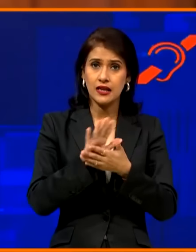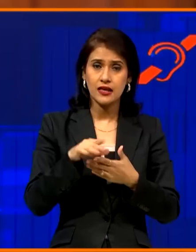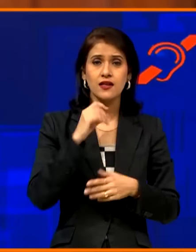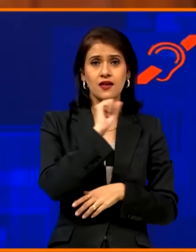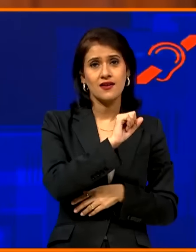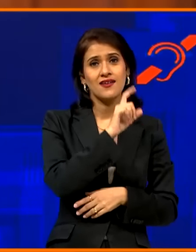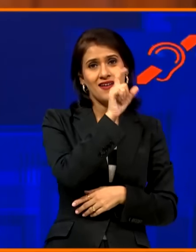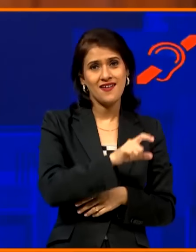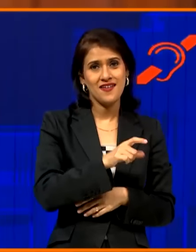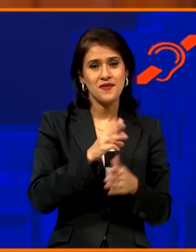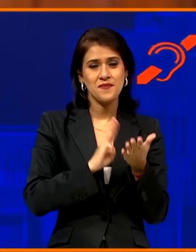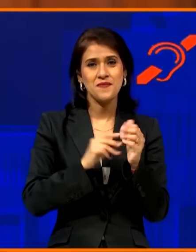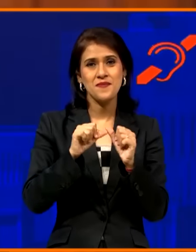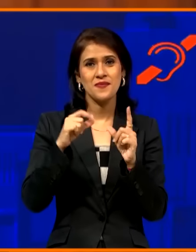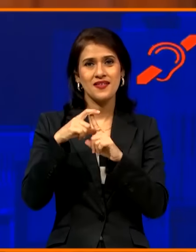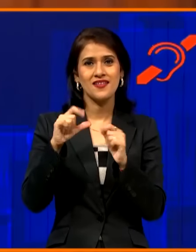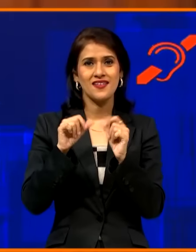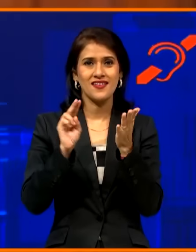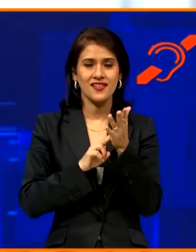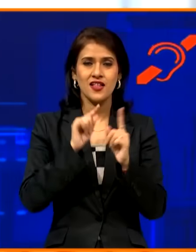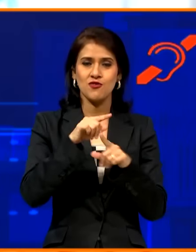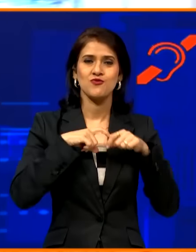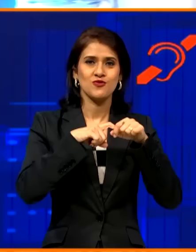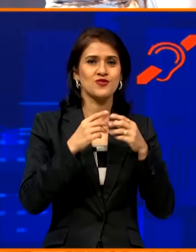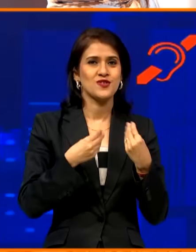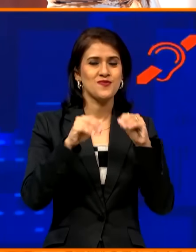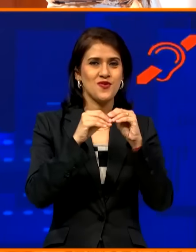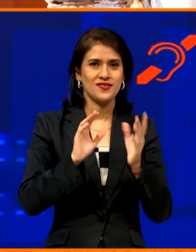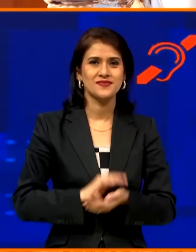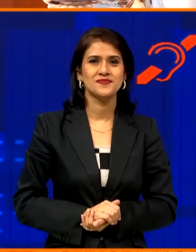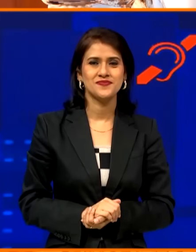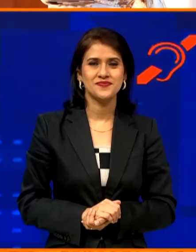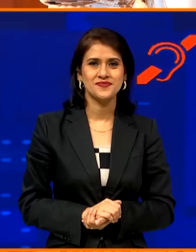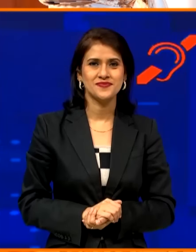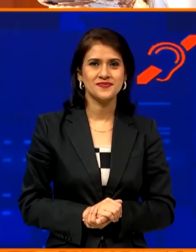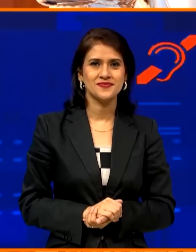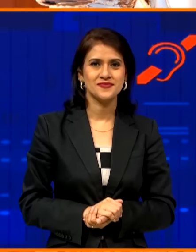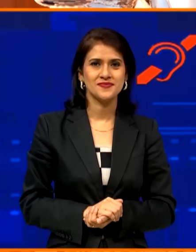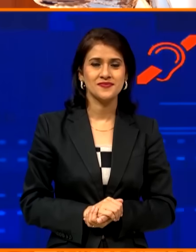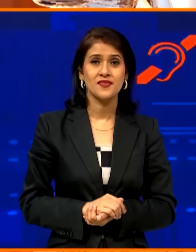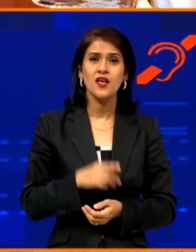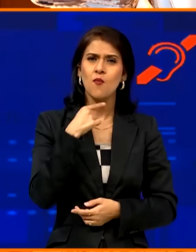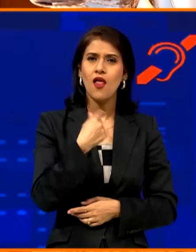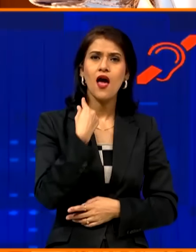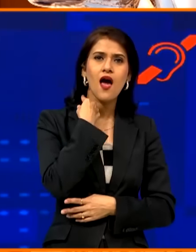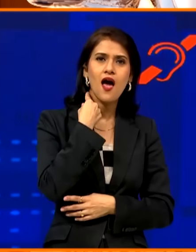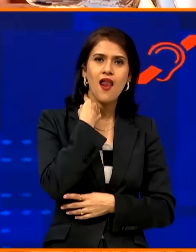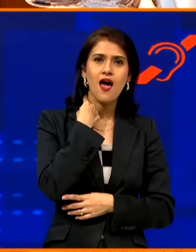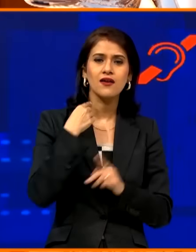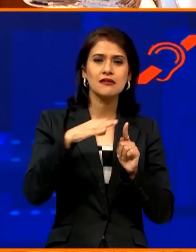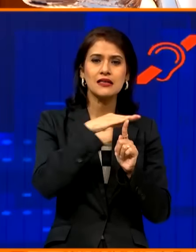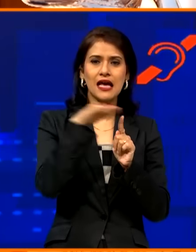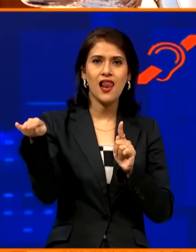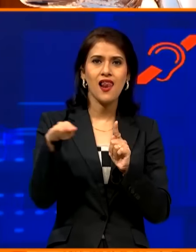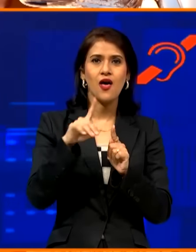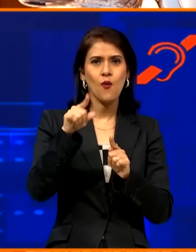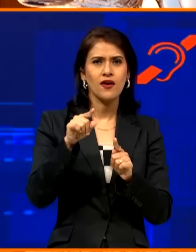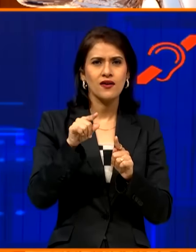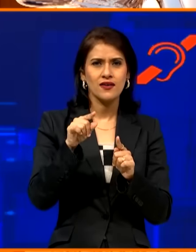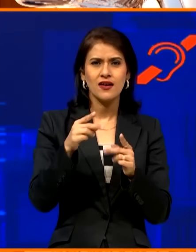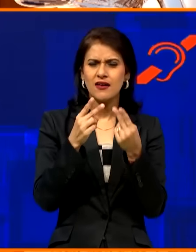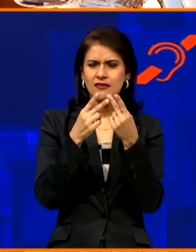महमूद मदनी पर इजमा और सवालात का एक अब तक तो यही था कि हलाल और झटका में फर्क होता है बस ये फर्क बहुत छोटा सा है